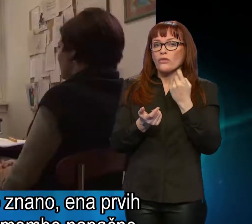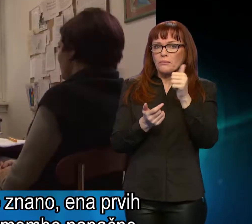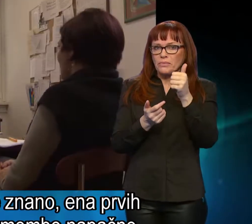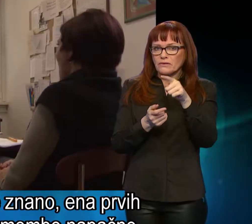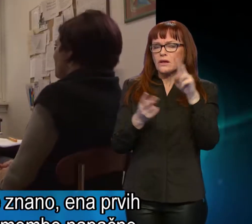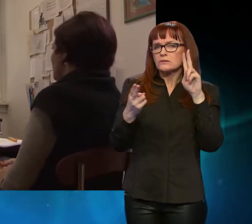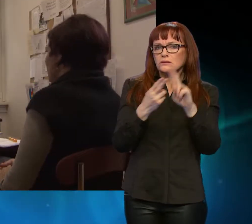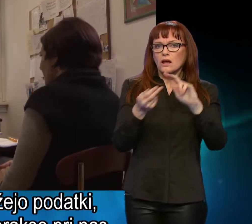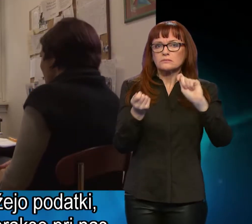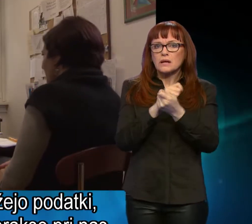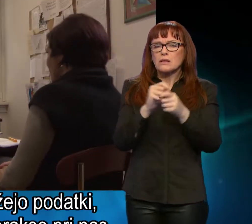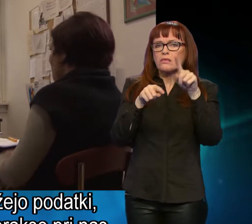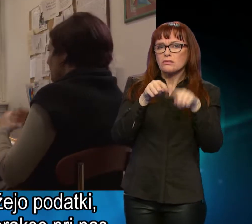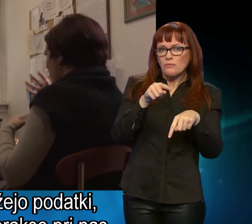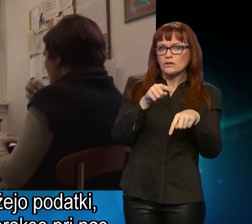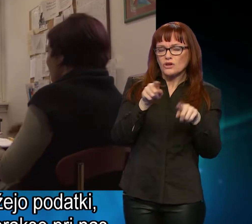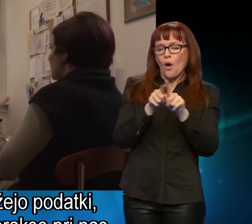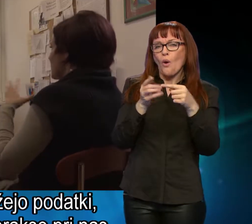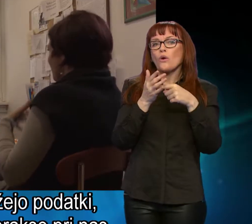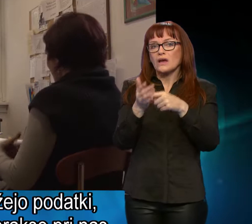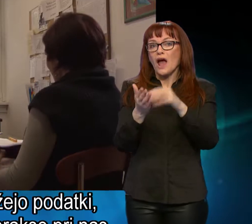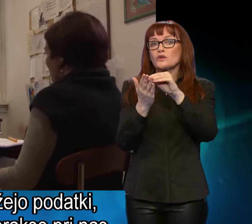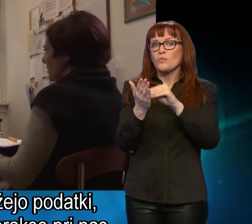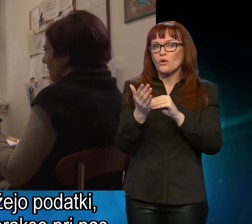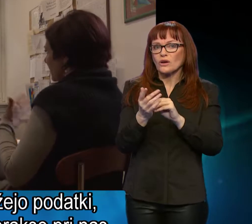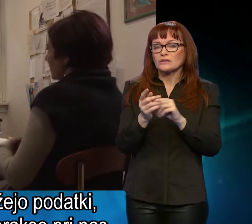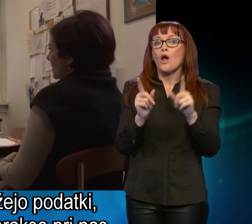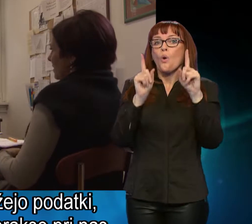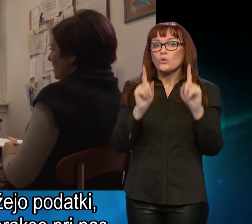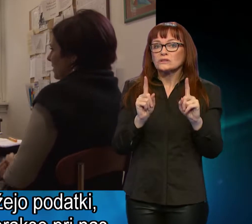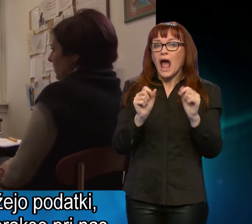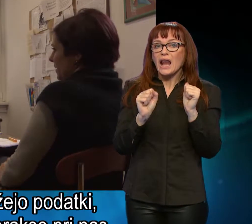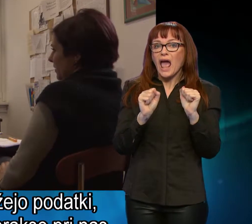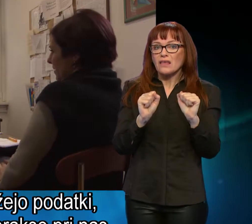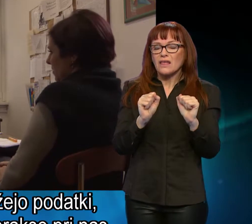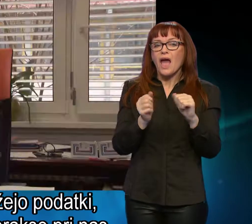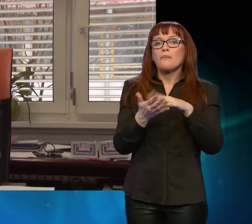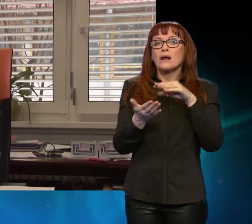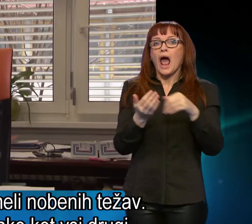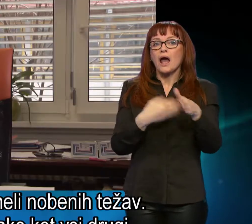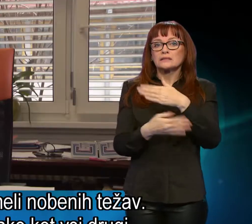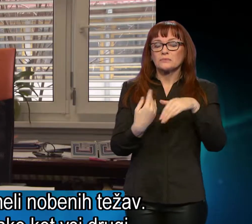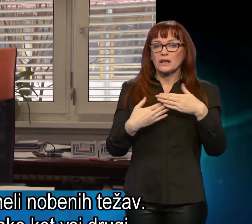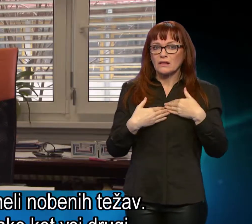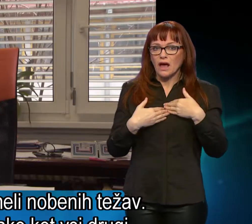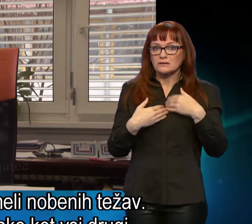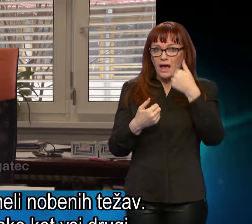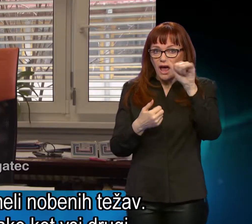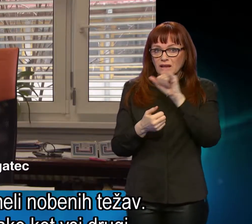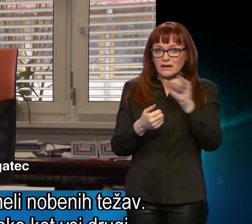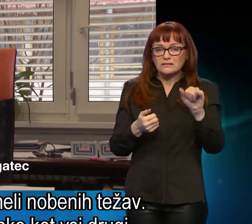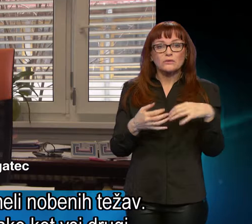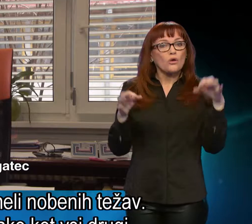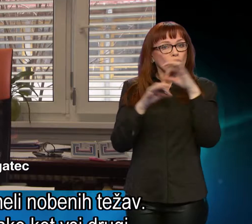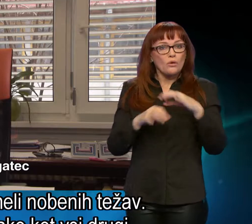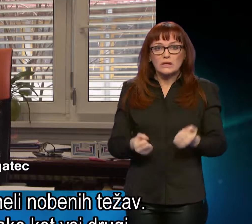s spremembo napačne, a kot kažejo podatki, ustaljene prakse pri nas. 11 let mi nismo imeli nobenih